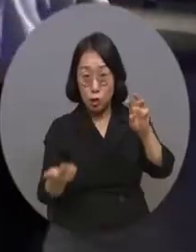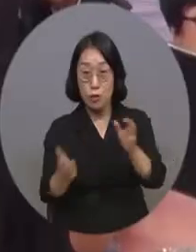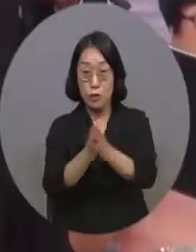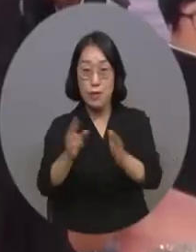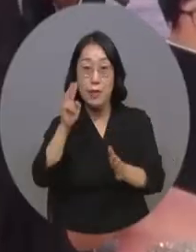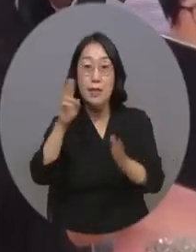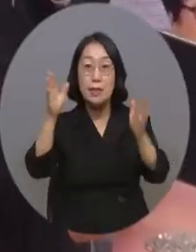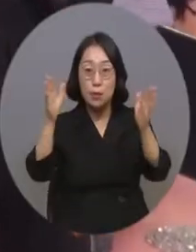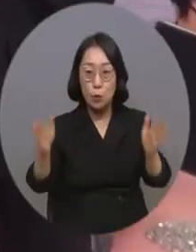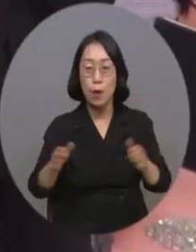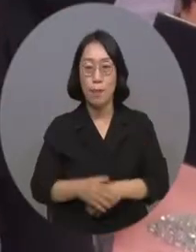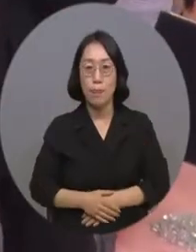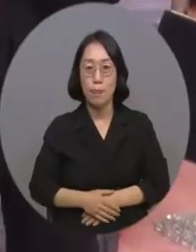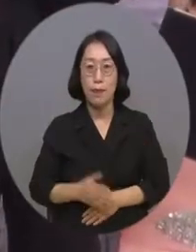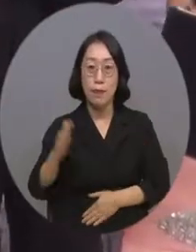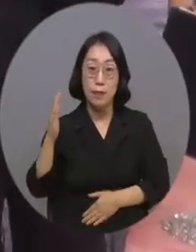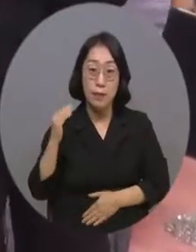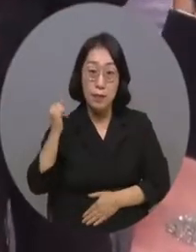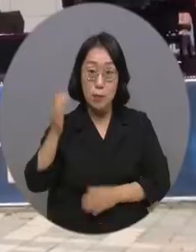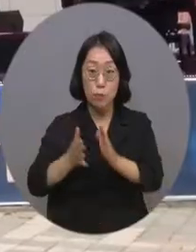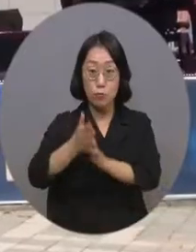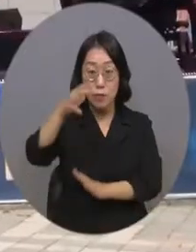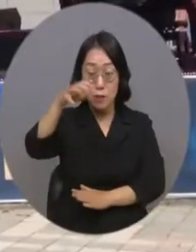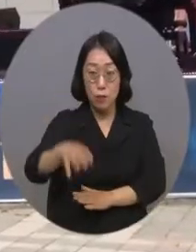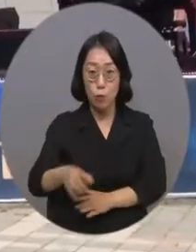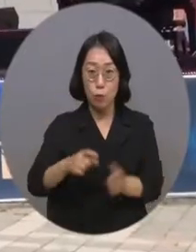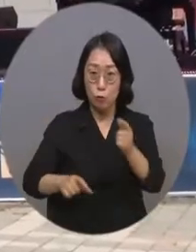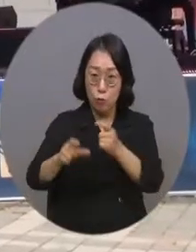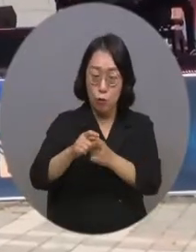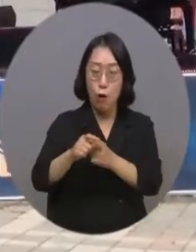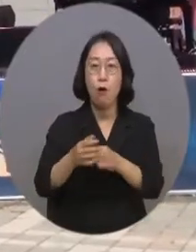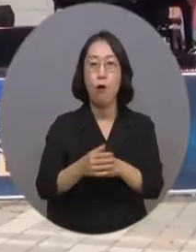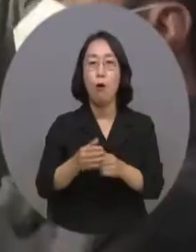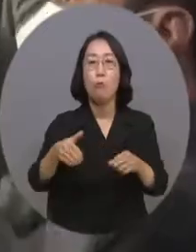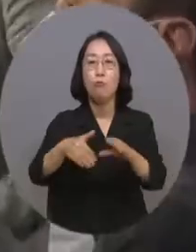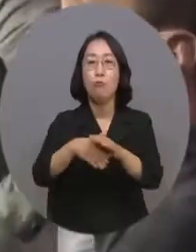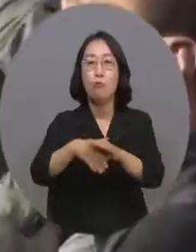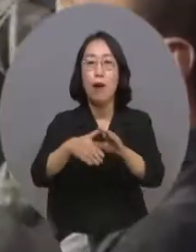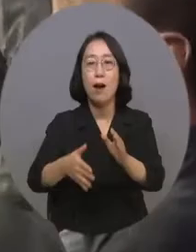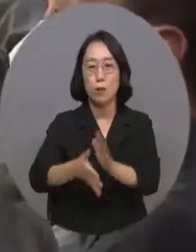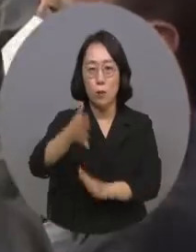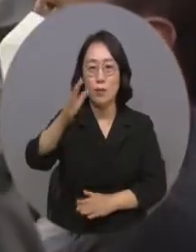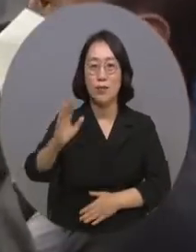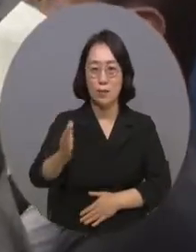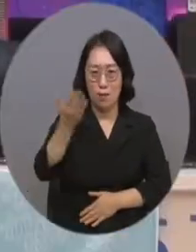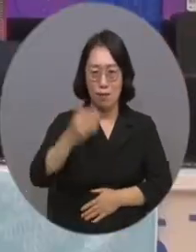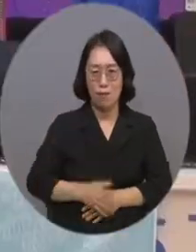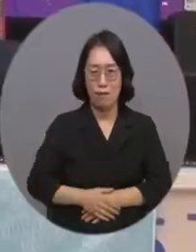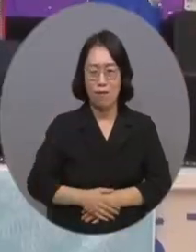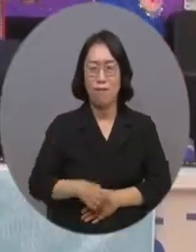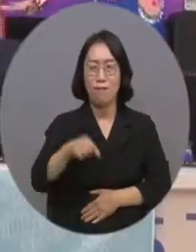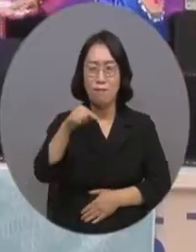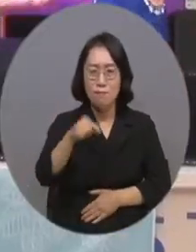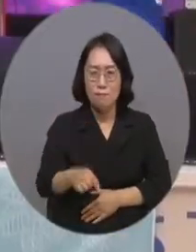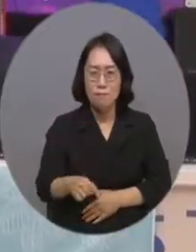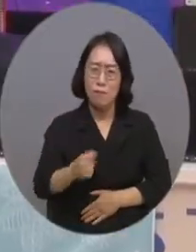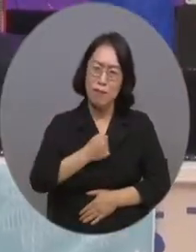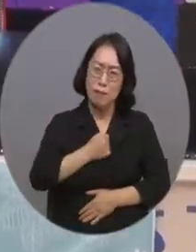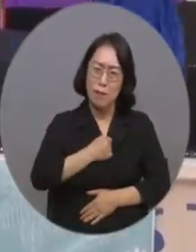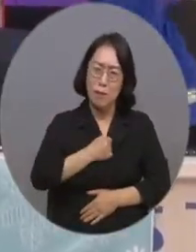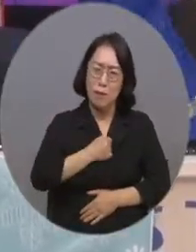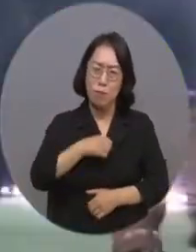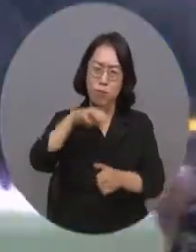이루어졌습니다. 의정부 시가 행복한 문화도시로 발돋움하는 시간입니다. 코로나19로 모일 수 없어 답답하기만 했던